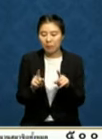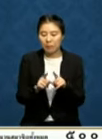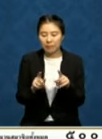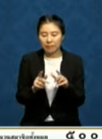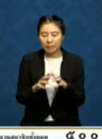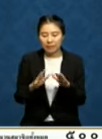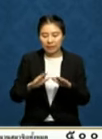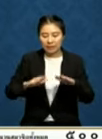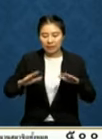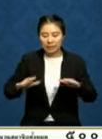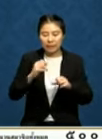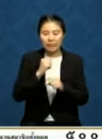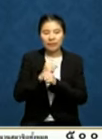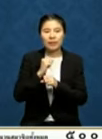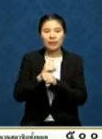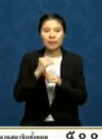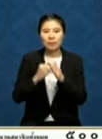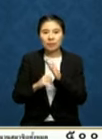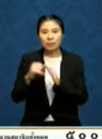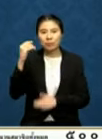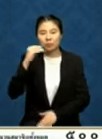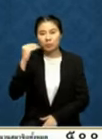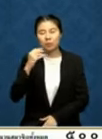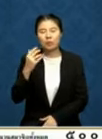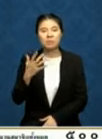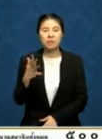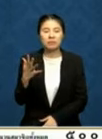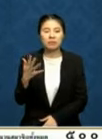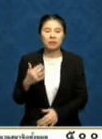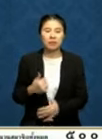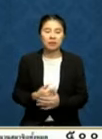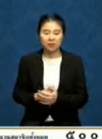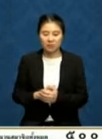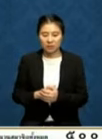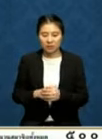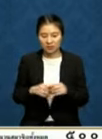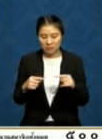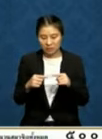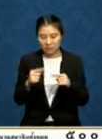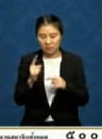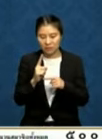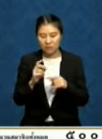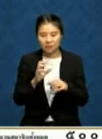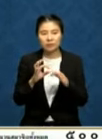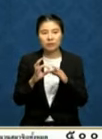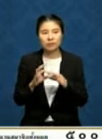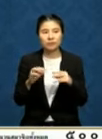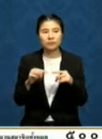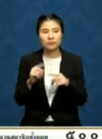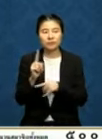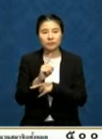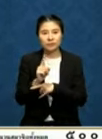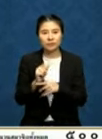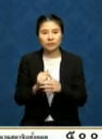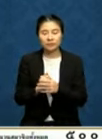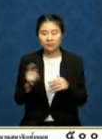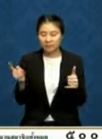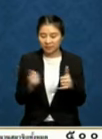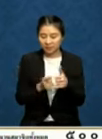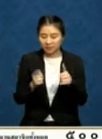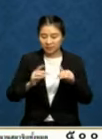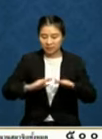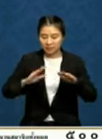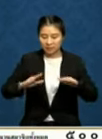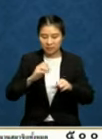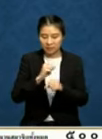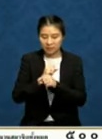ผิดซ้ำของเด็กและเยาวชนนะคะที่อาจจะเคยอยู่ในสถานพินิจนะคะให้ผลลัพธ์ในทางบวกค่ะและเพราะฉะนั้นการลงโทษเด็กด้วยความรุน